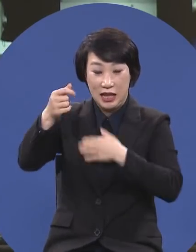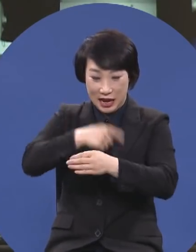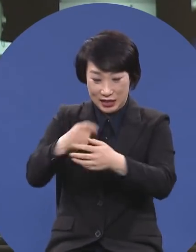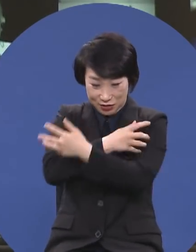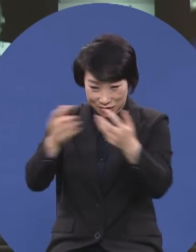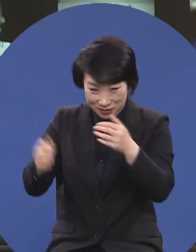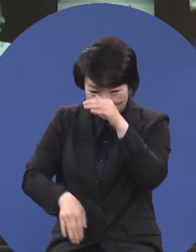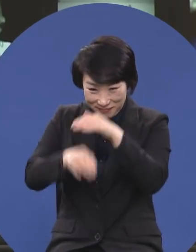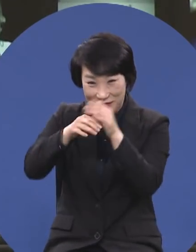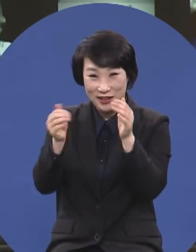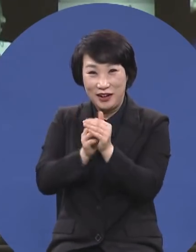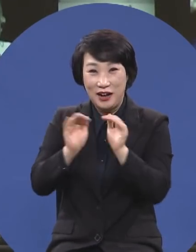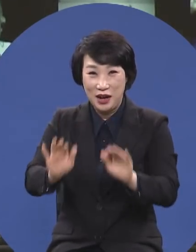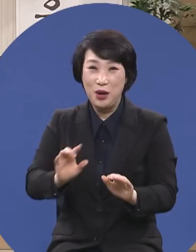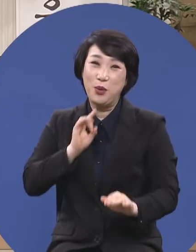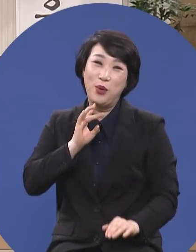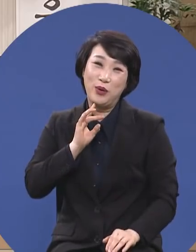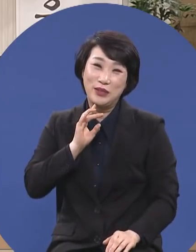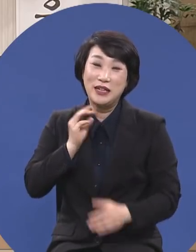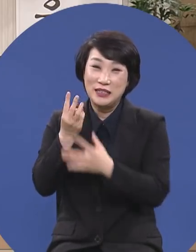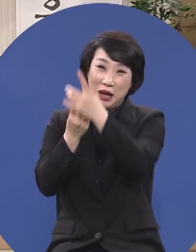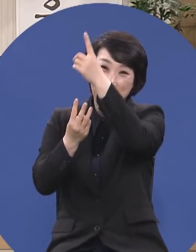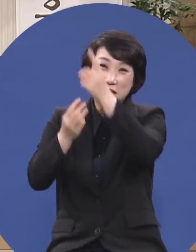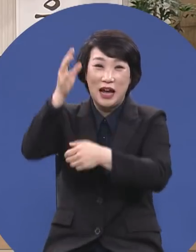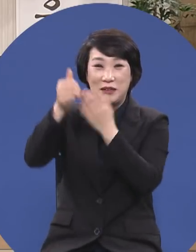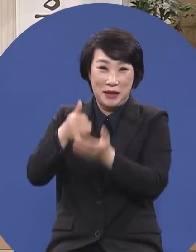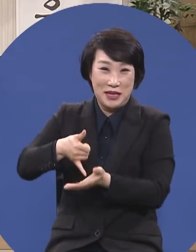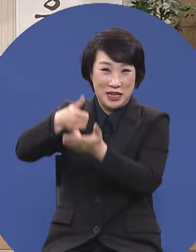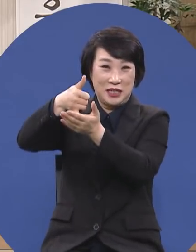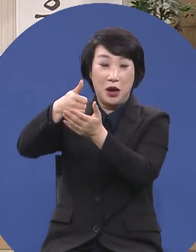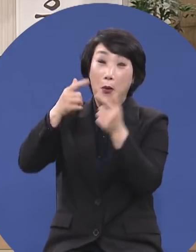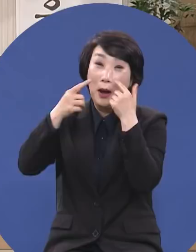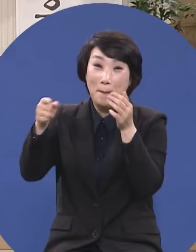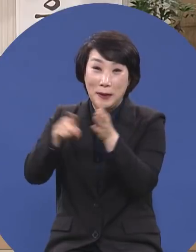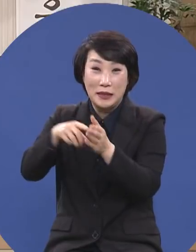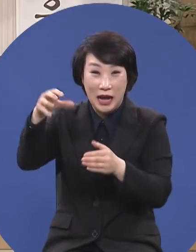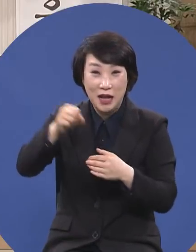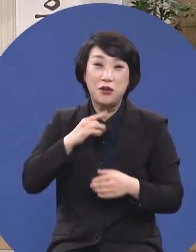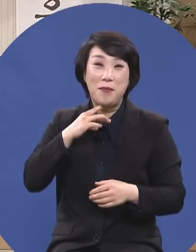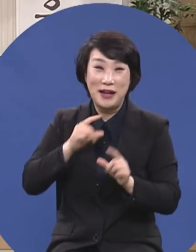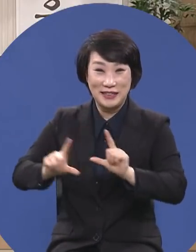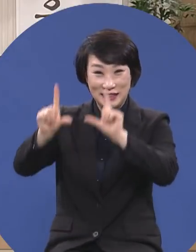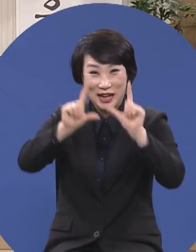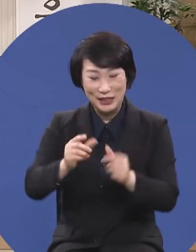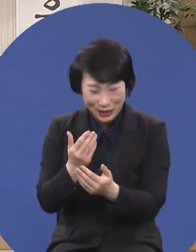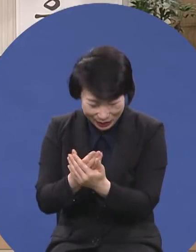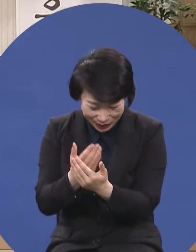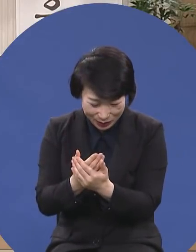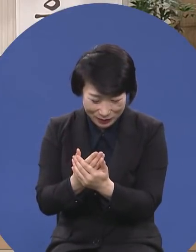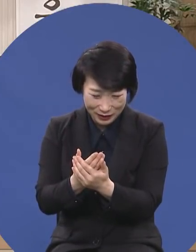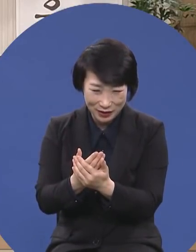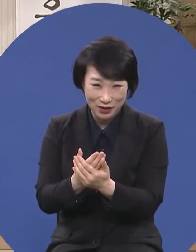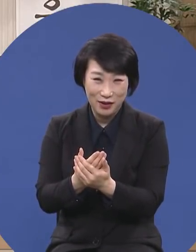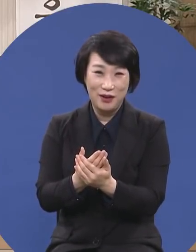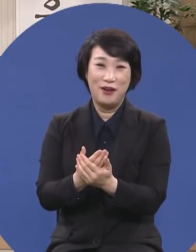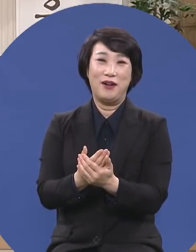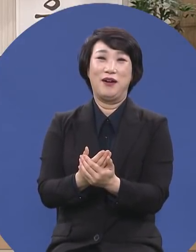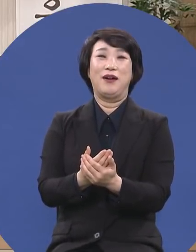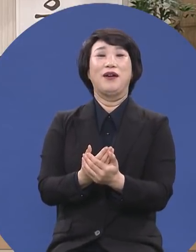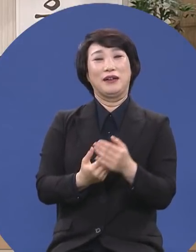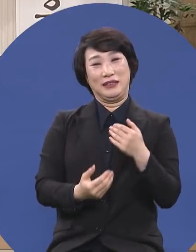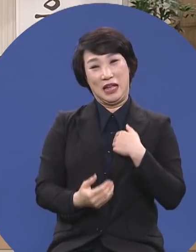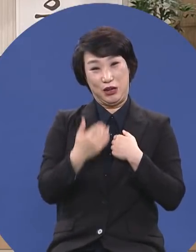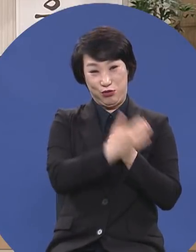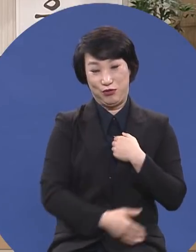안에 가득해서 오직 삼위 하나님의 인격적 확신으로만 살게 하옵소서.